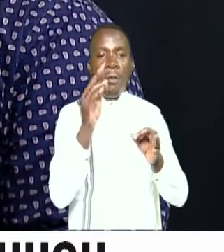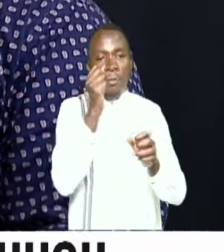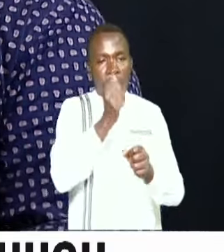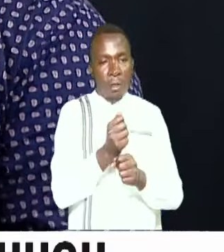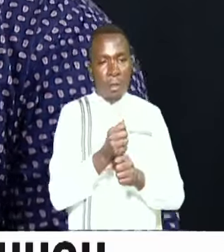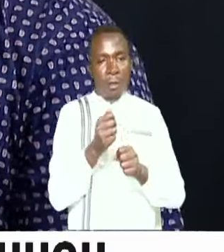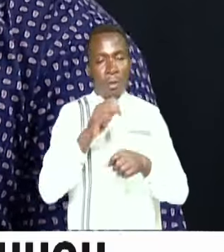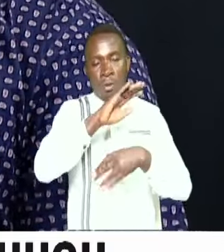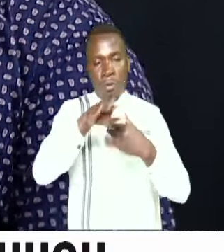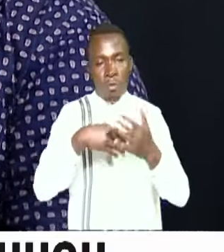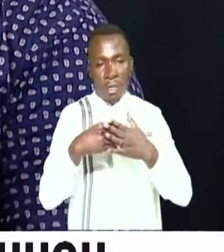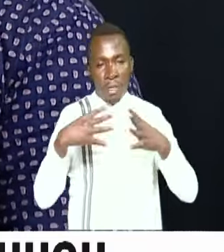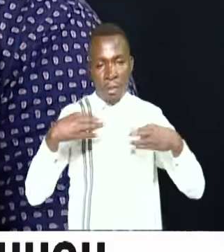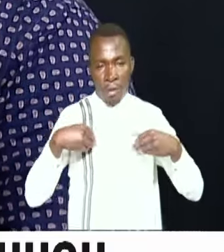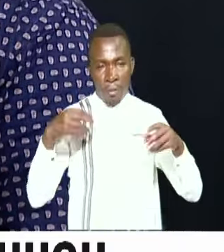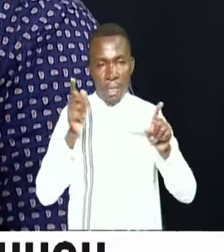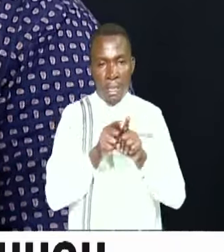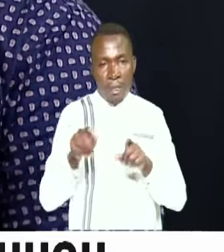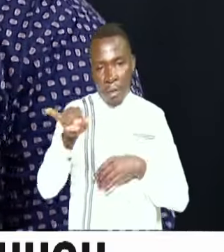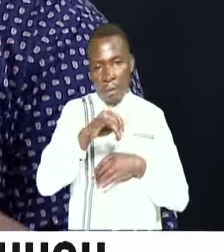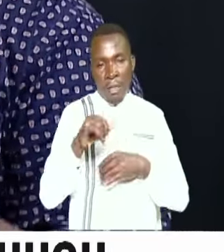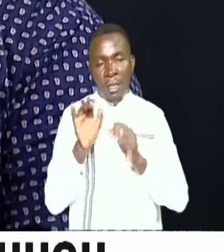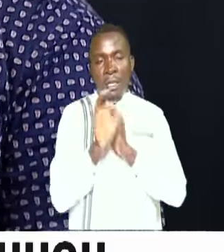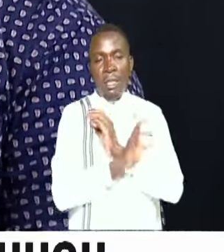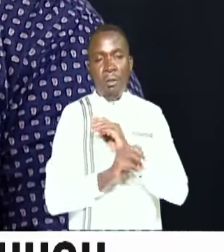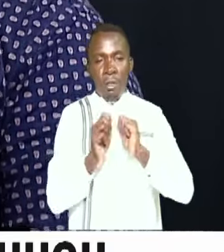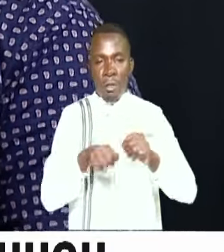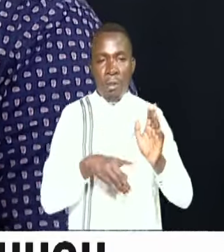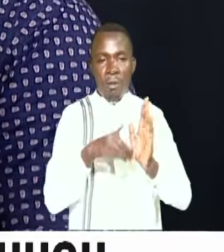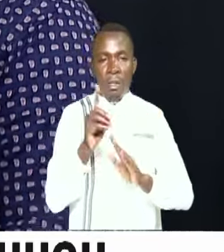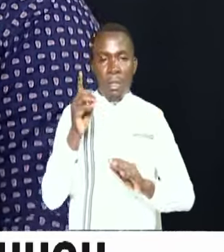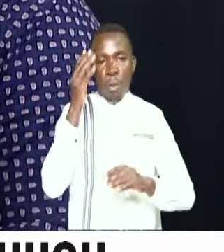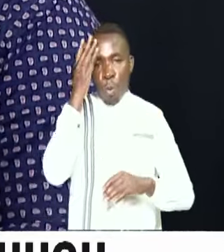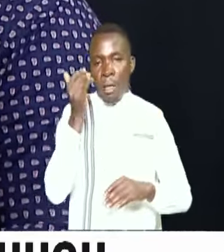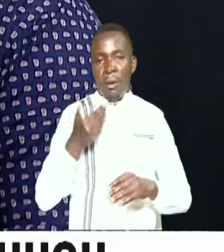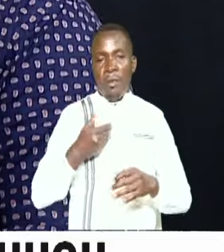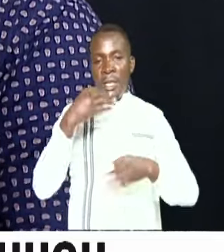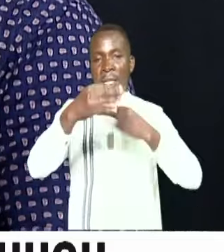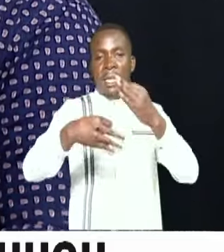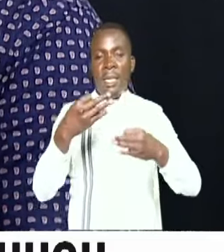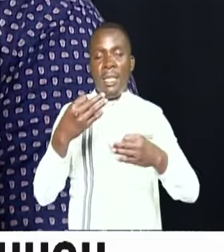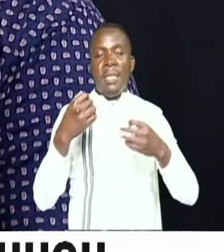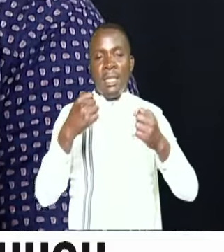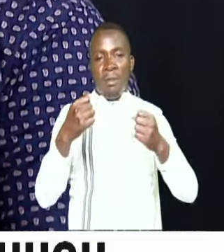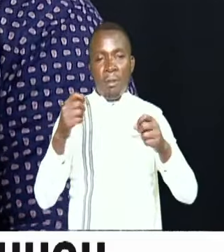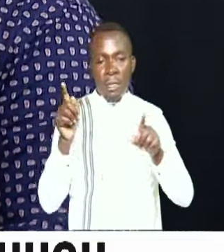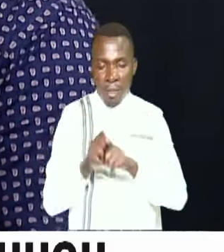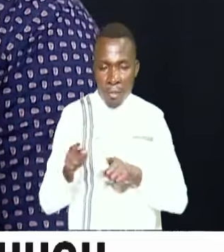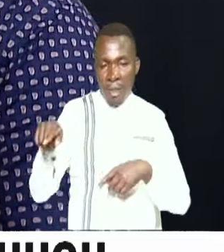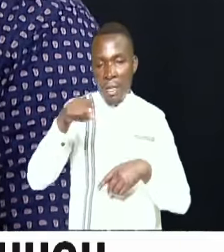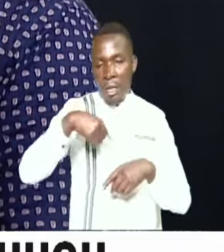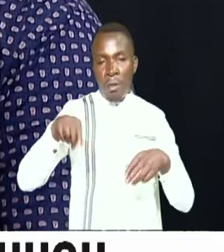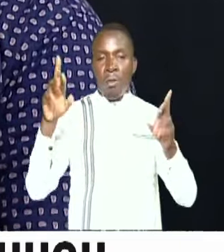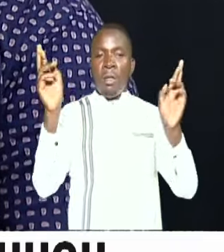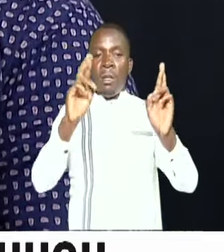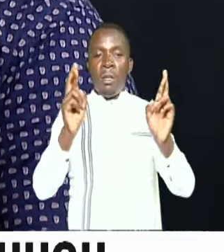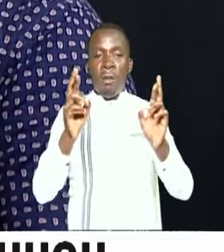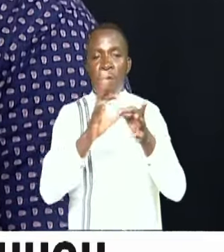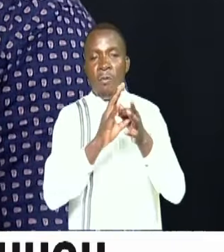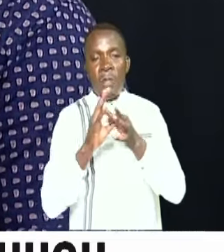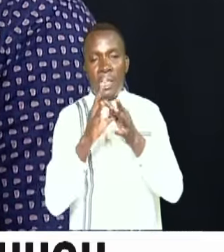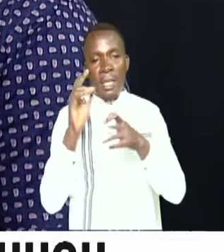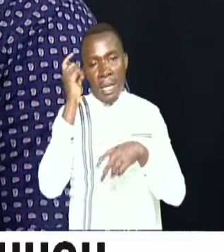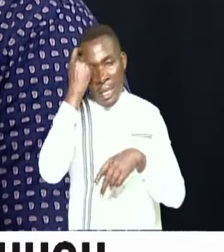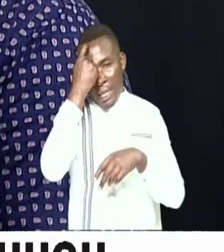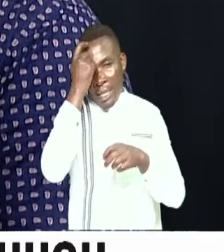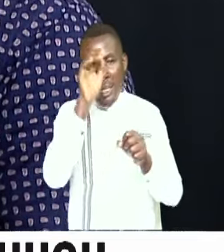imbere nuko kiba gifite inganda zikomeye zibasha kwihaza mu byo bakeneye no kuvuga natwe twiteguye gufatanya na leta cyane cyane